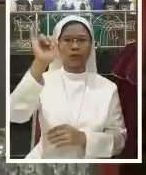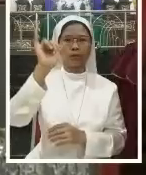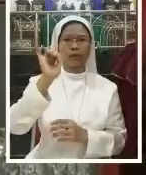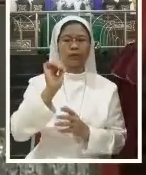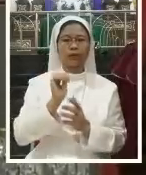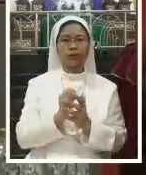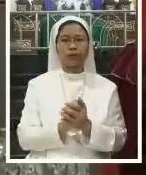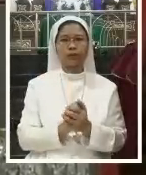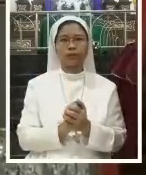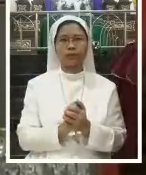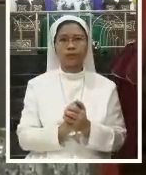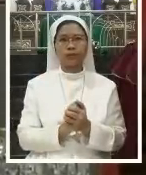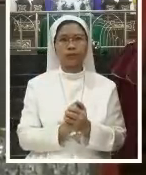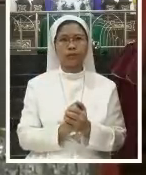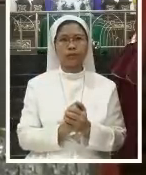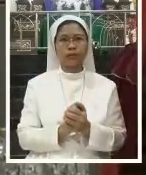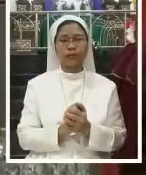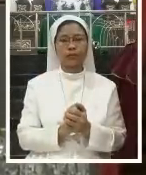mga